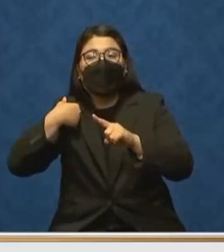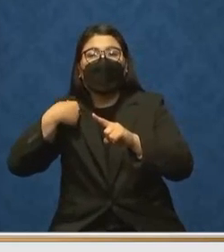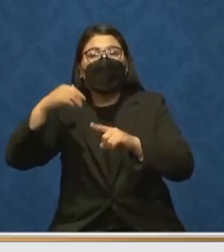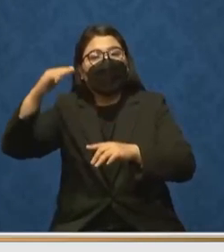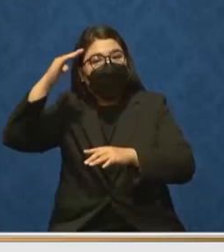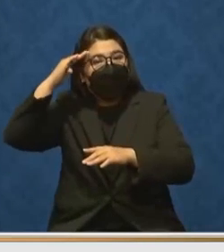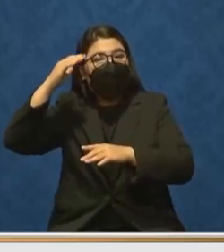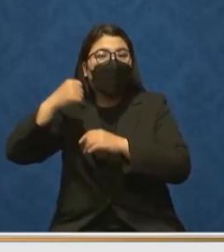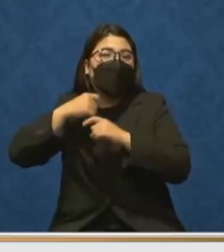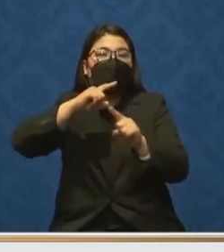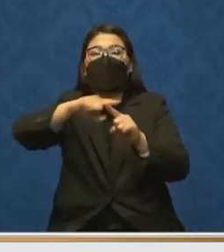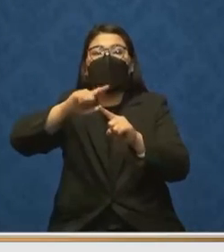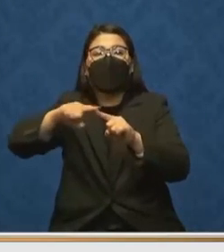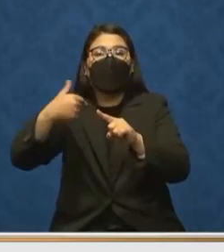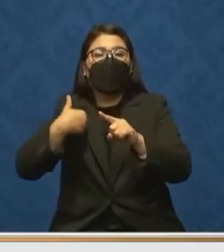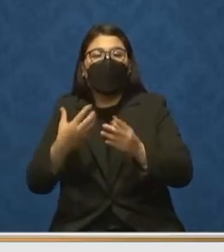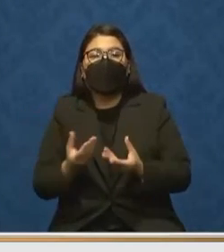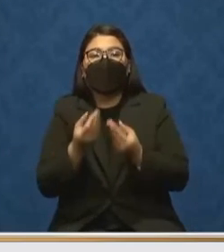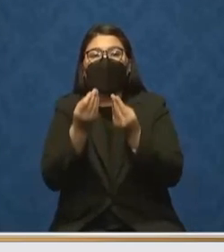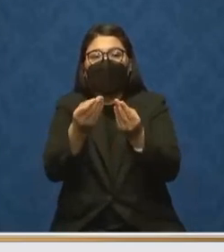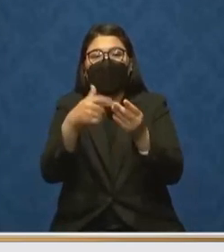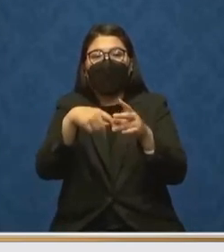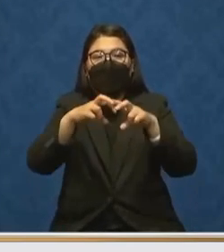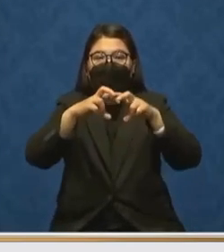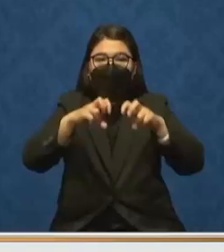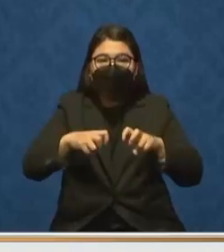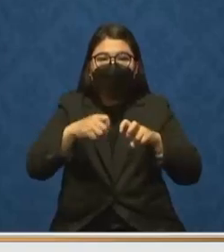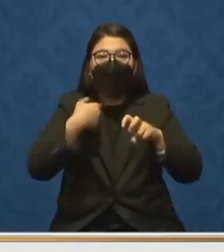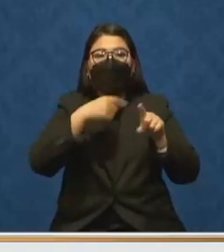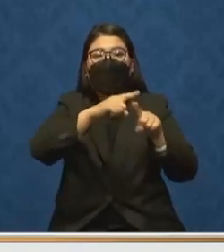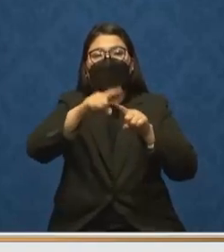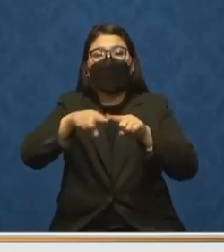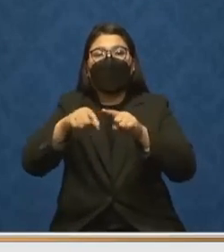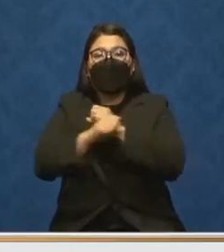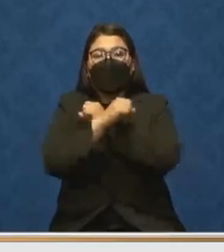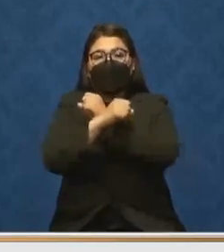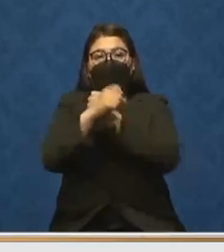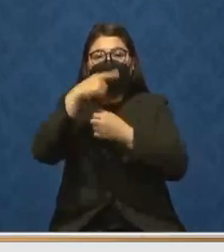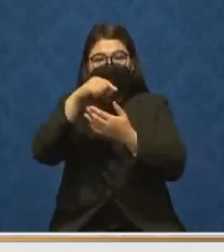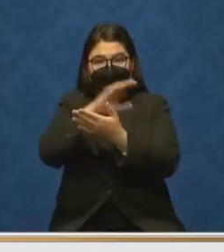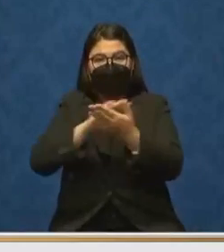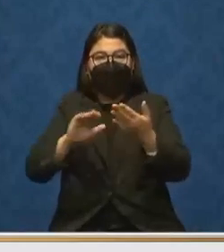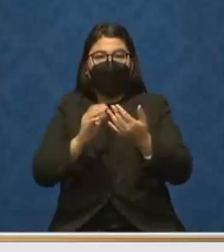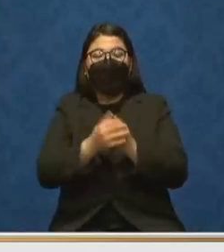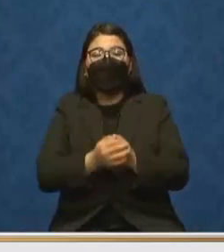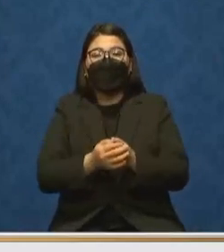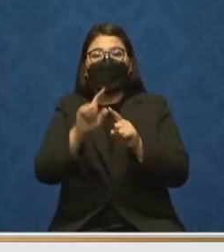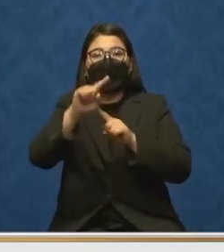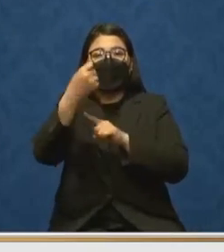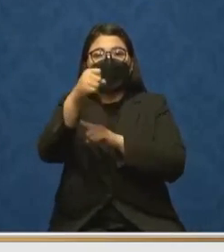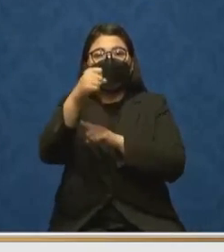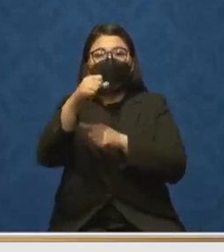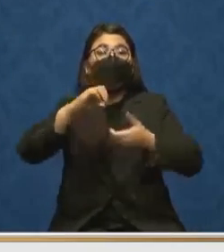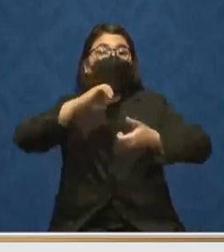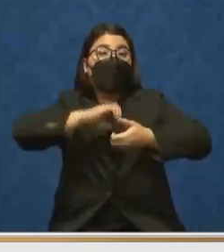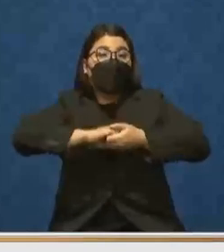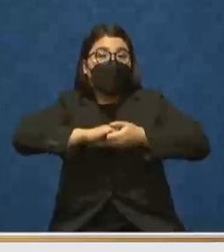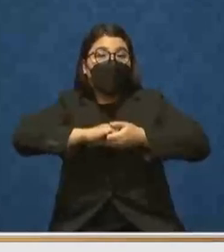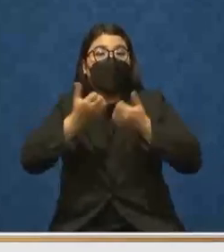เสริมการวิจัยและพัฒนาเพื่อการป้องกันประเทศ 10. การส่งเสริมความสัมพันธ์ระหว่างประเทศงบประมาณ